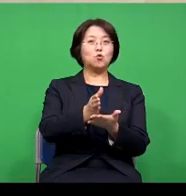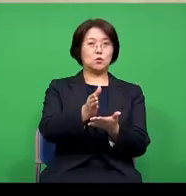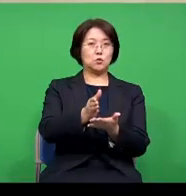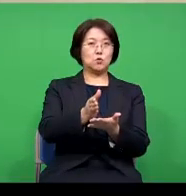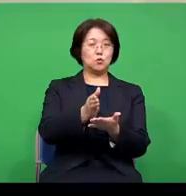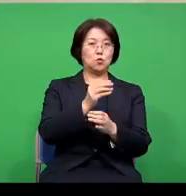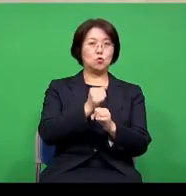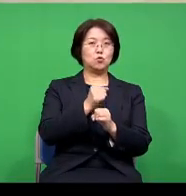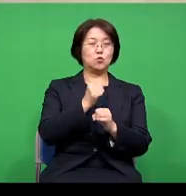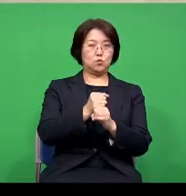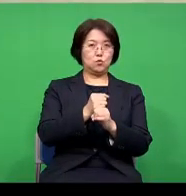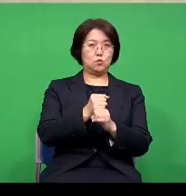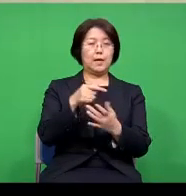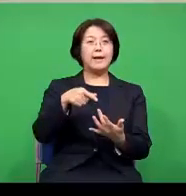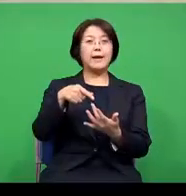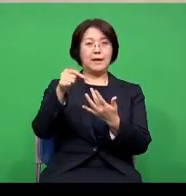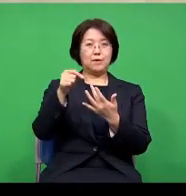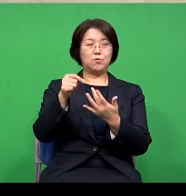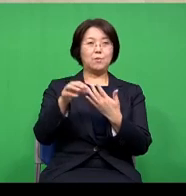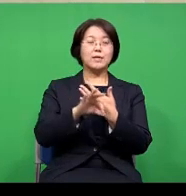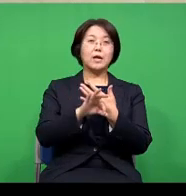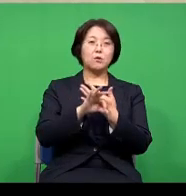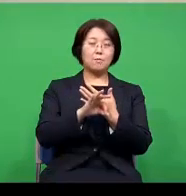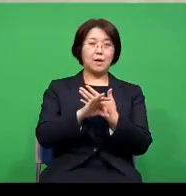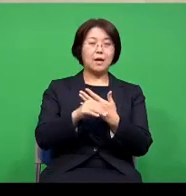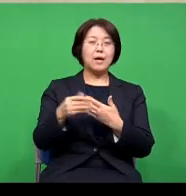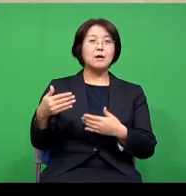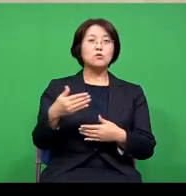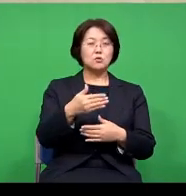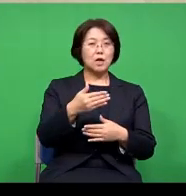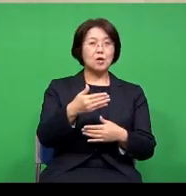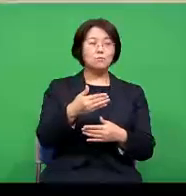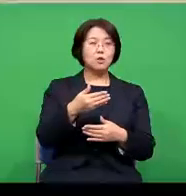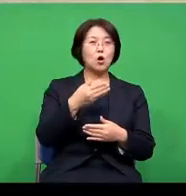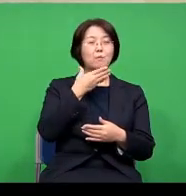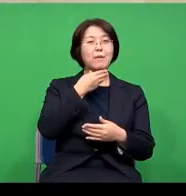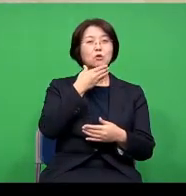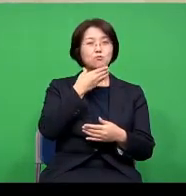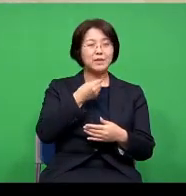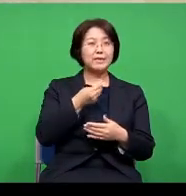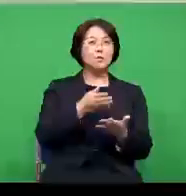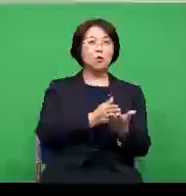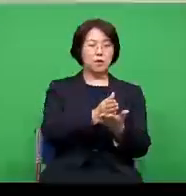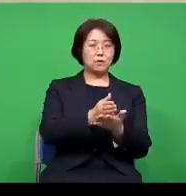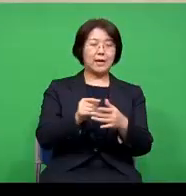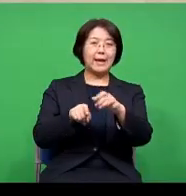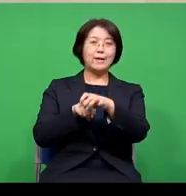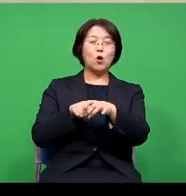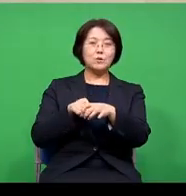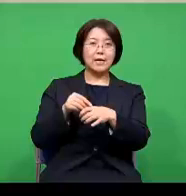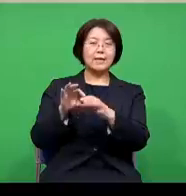を、まあ、作って選んでもらう。例えば、まあ、水産関係で海の恵みコースとか、農産関